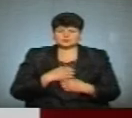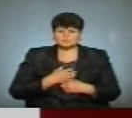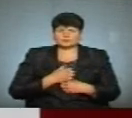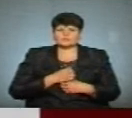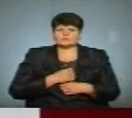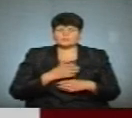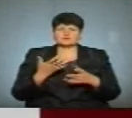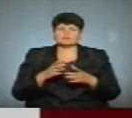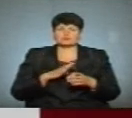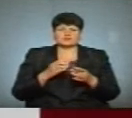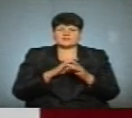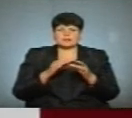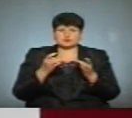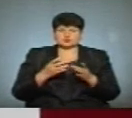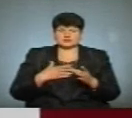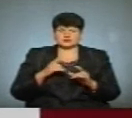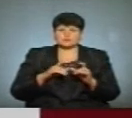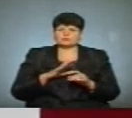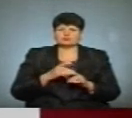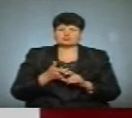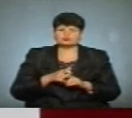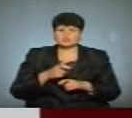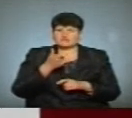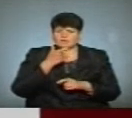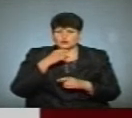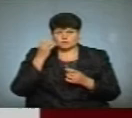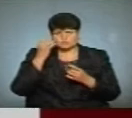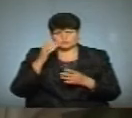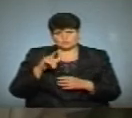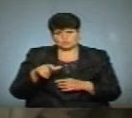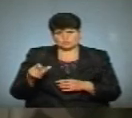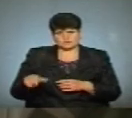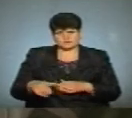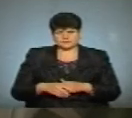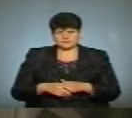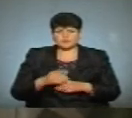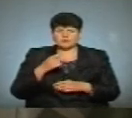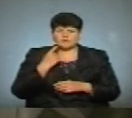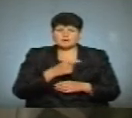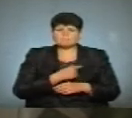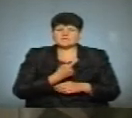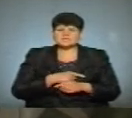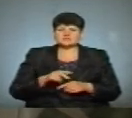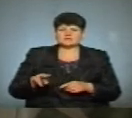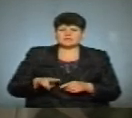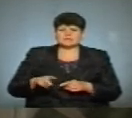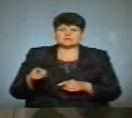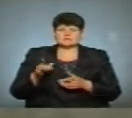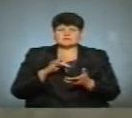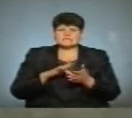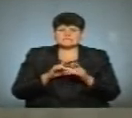був не просто наш студент. Він був дуже вихованою і хорошою людиною. За словами медичної директорки Тернопільського